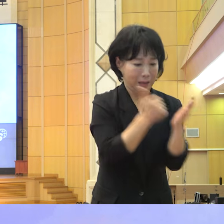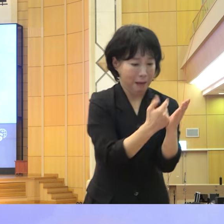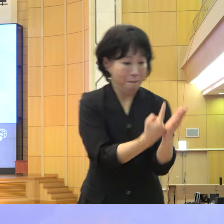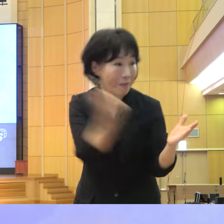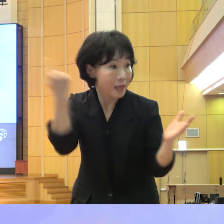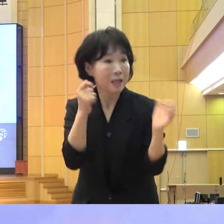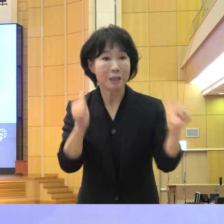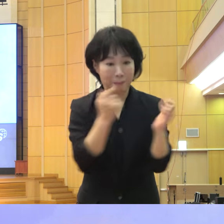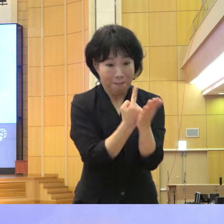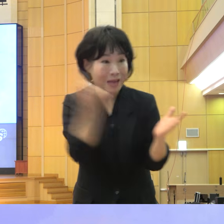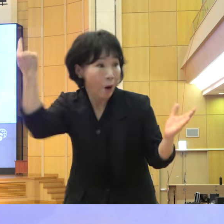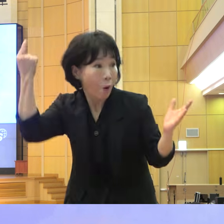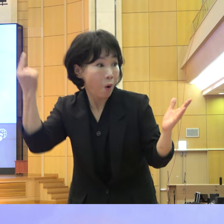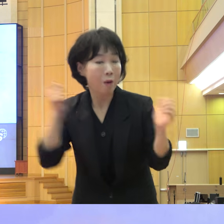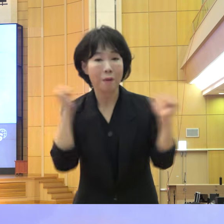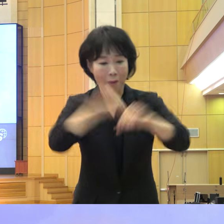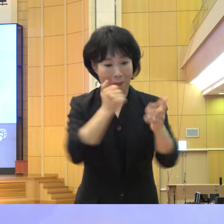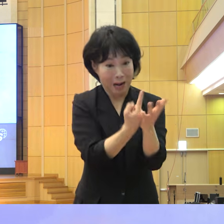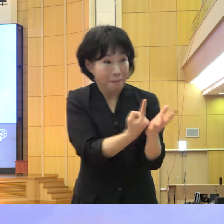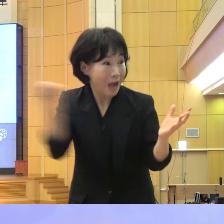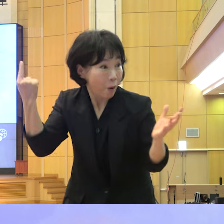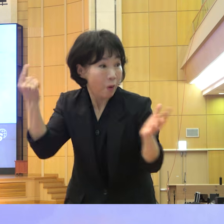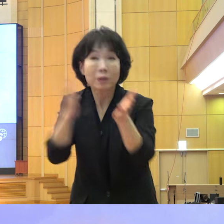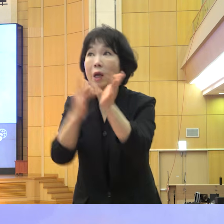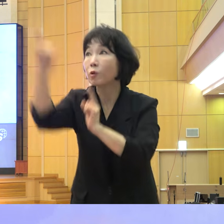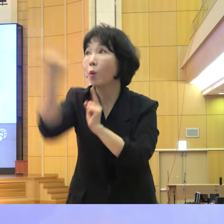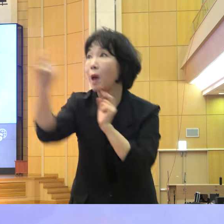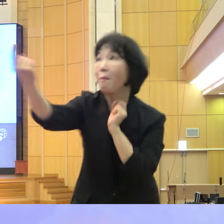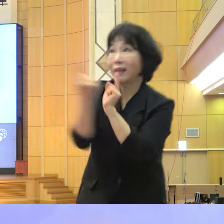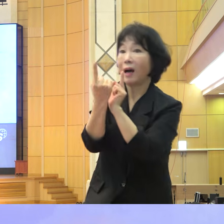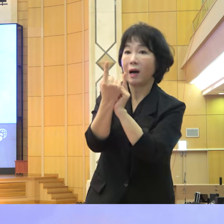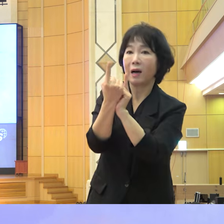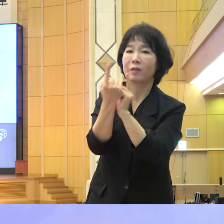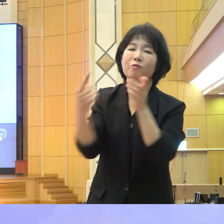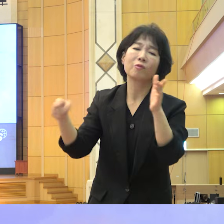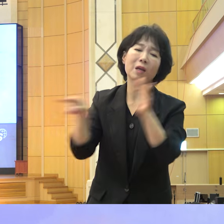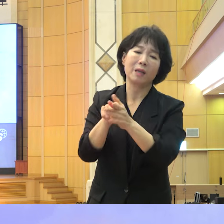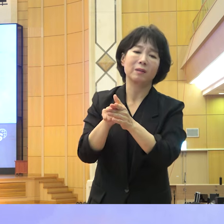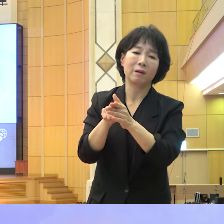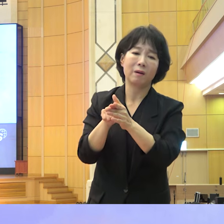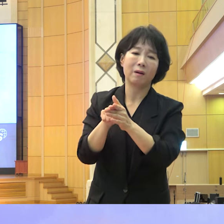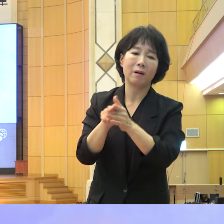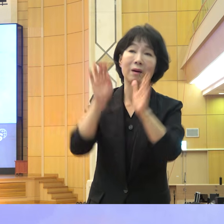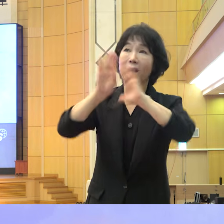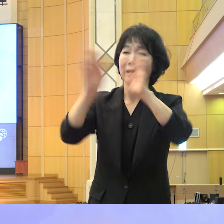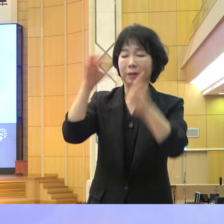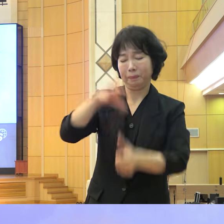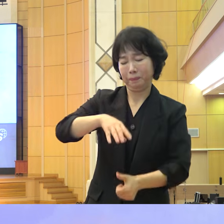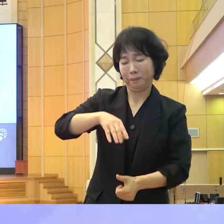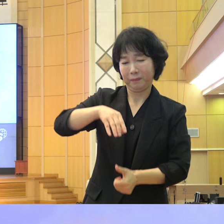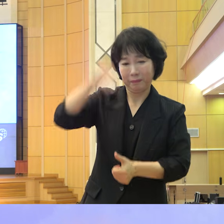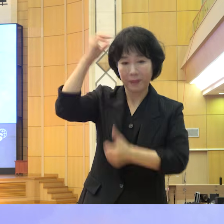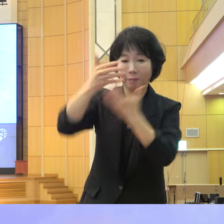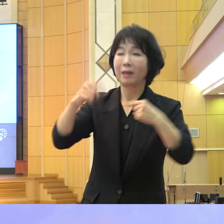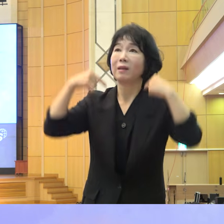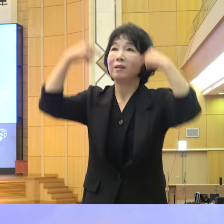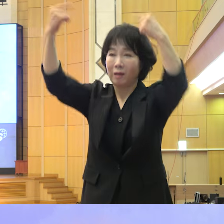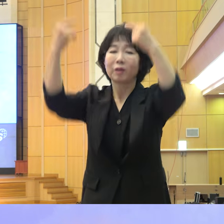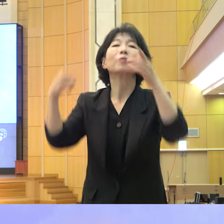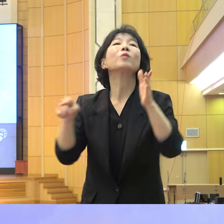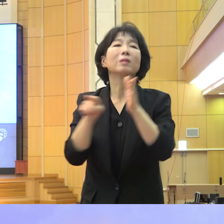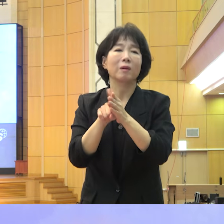멸망을 피하고 인자 앞에 주님이 오실 때 들림받아서 공중에서 주님을 영접해 천국에